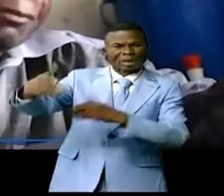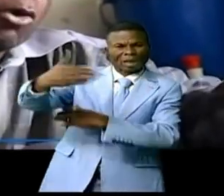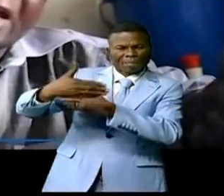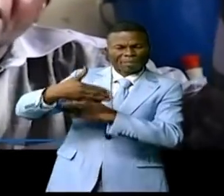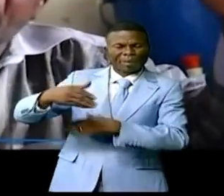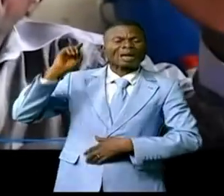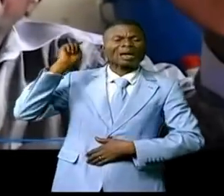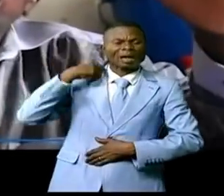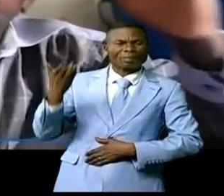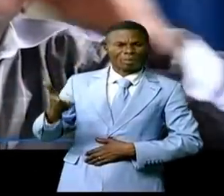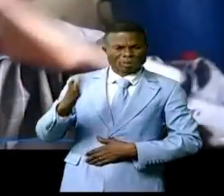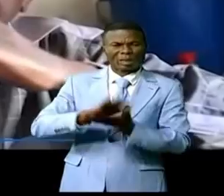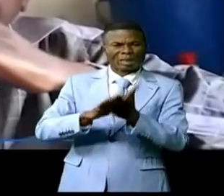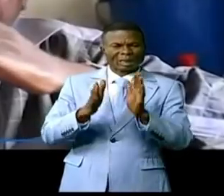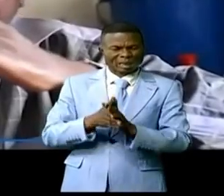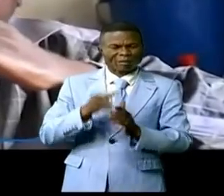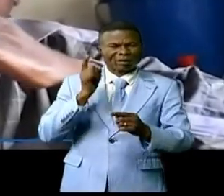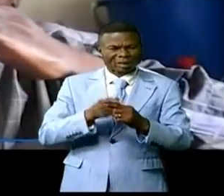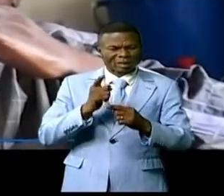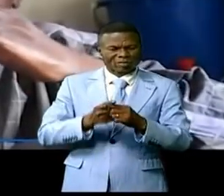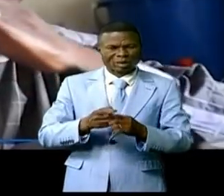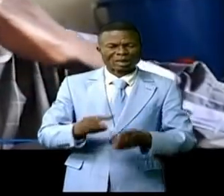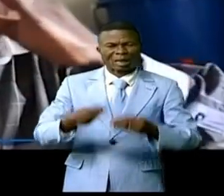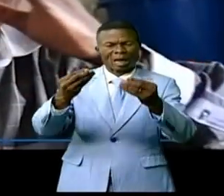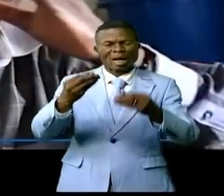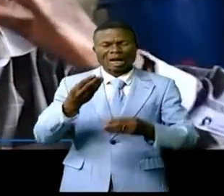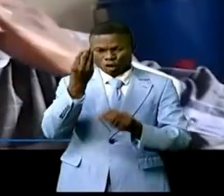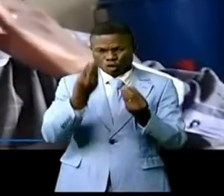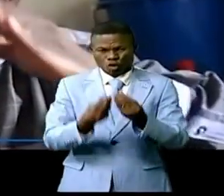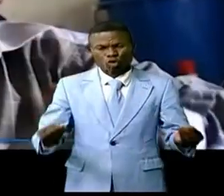et qui seront même difficiles à gérer.